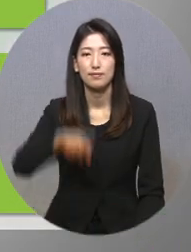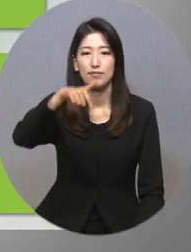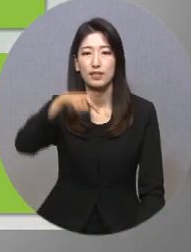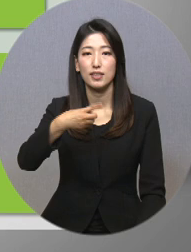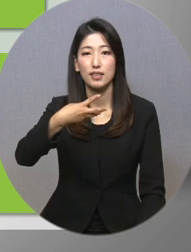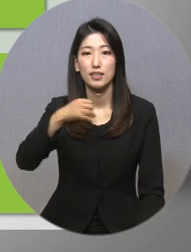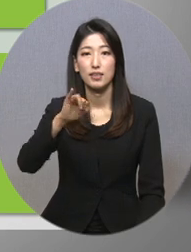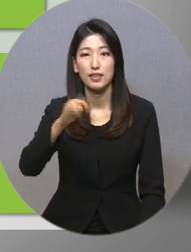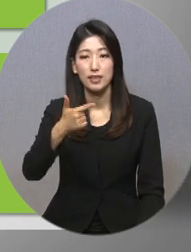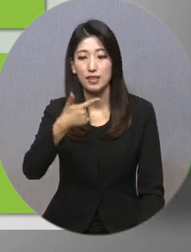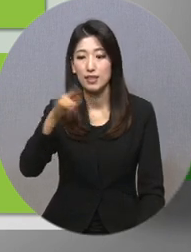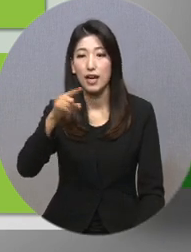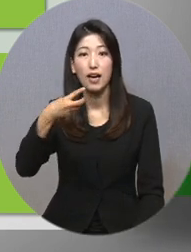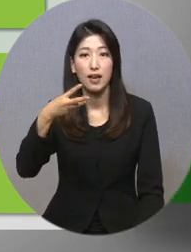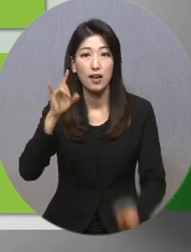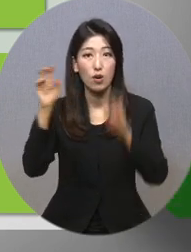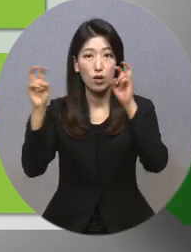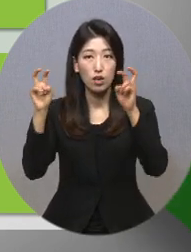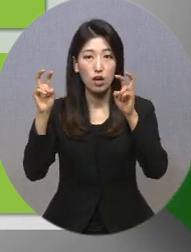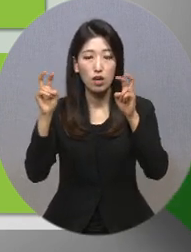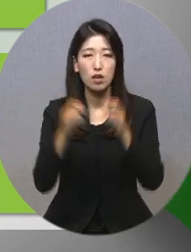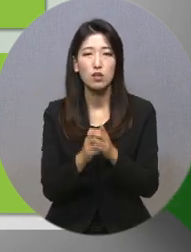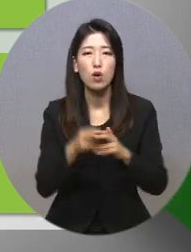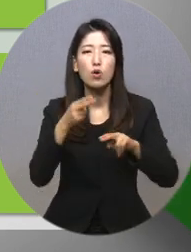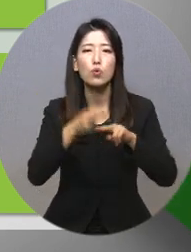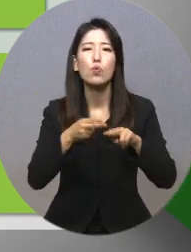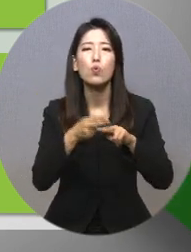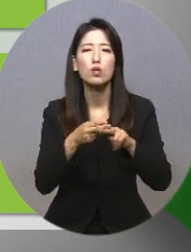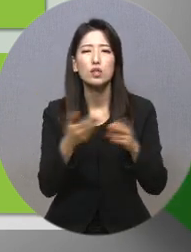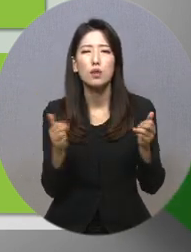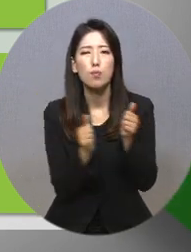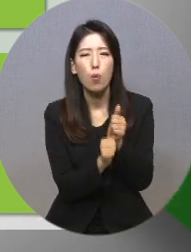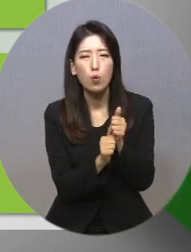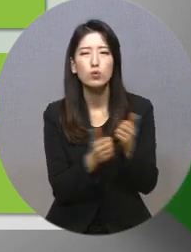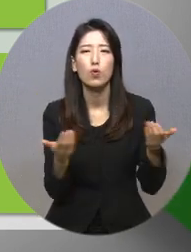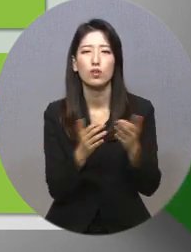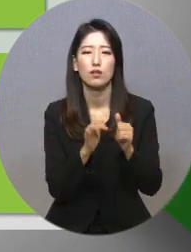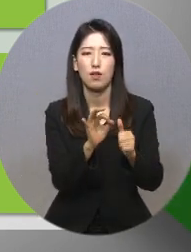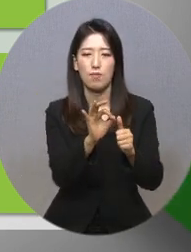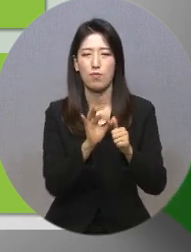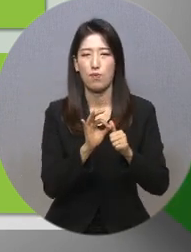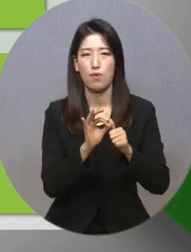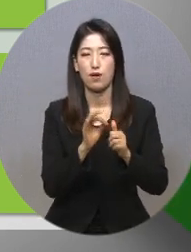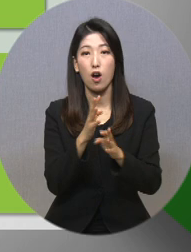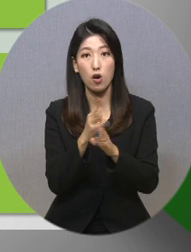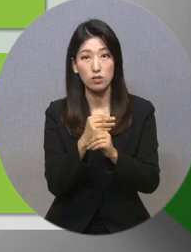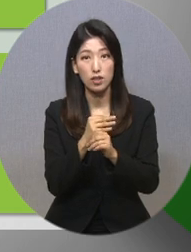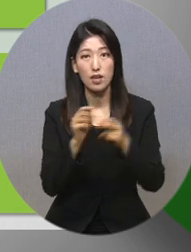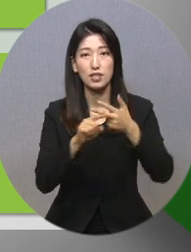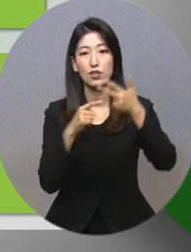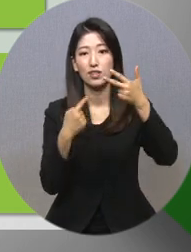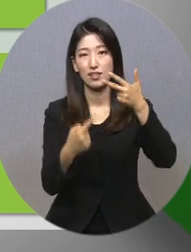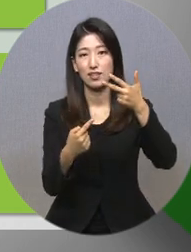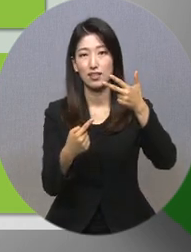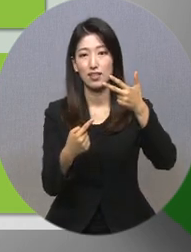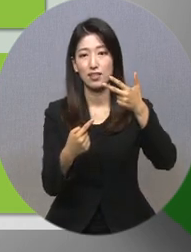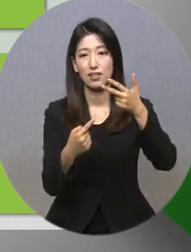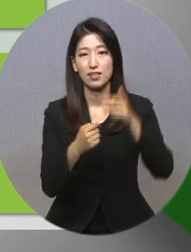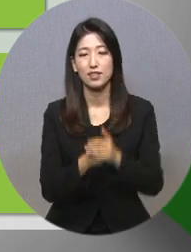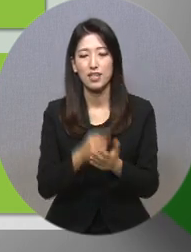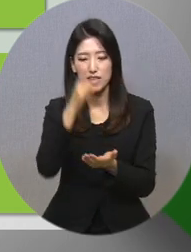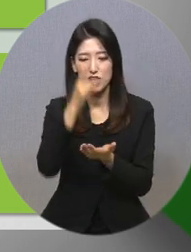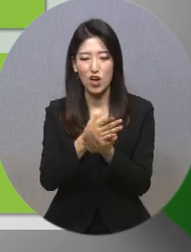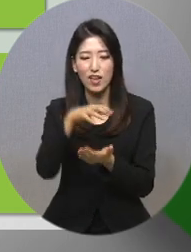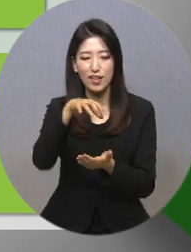그린날의 주식회사에서 주방보조원을 모집합니다. 접수 마감일은 7월 1일까지며 근무지는 충청남도